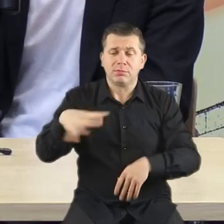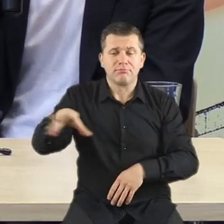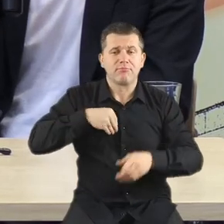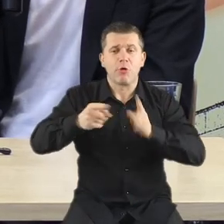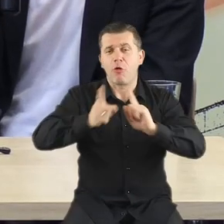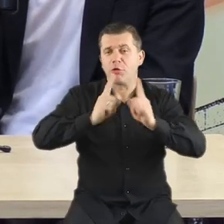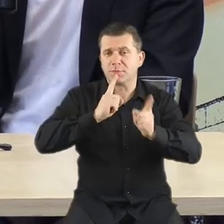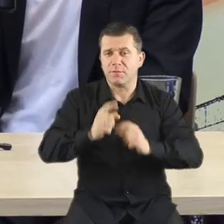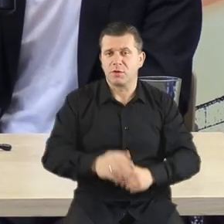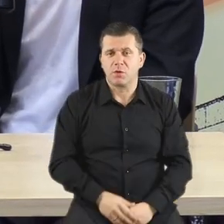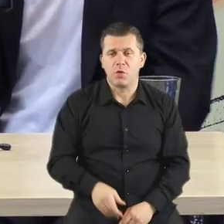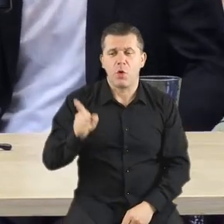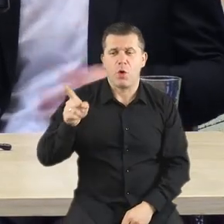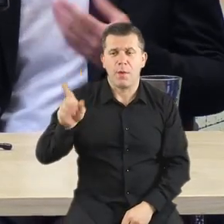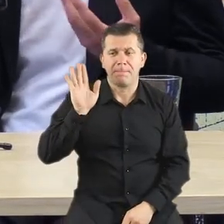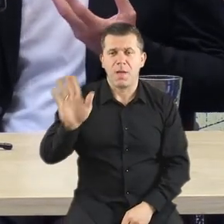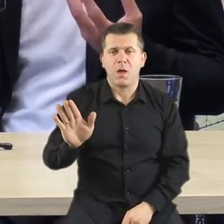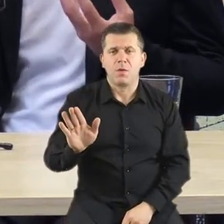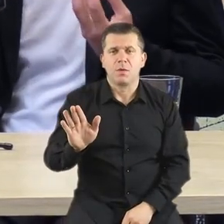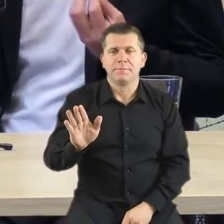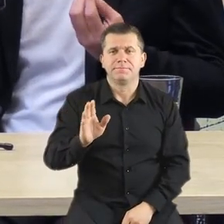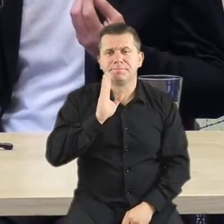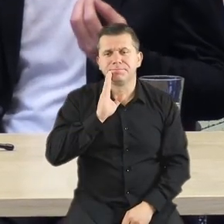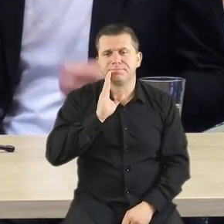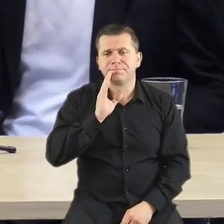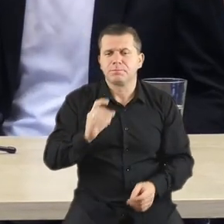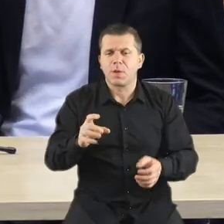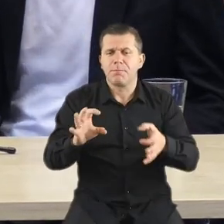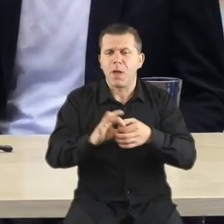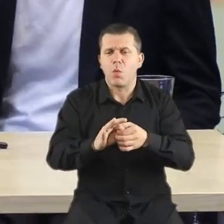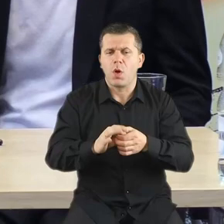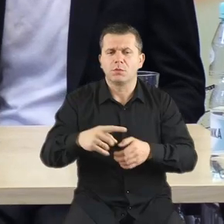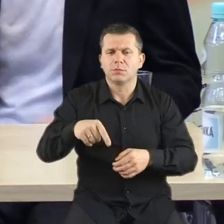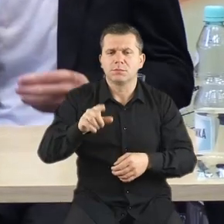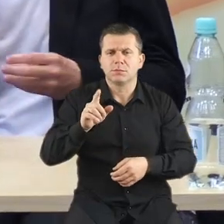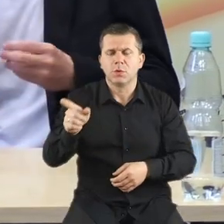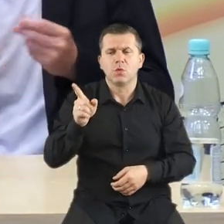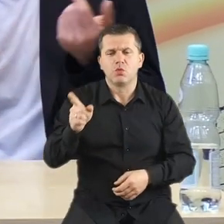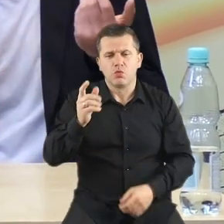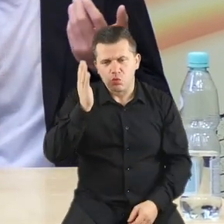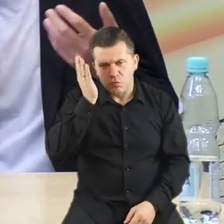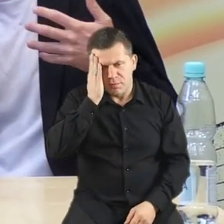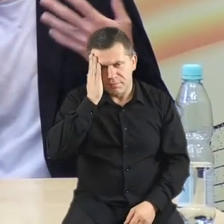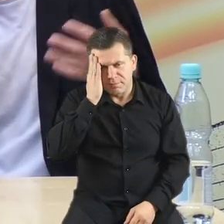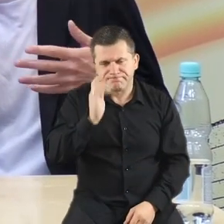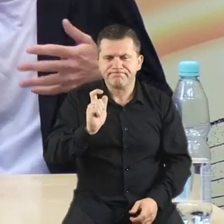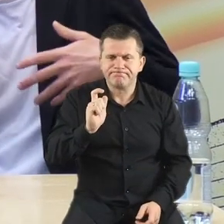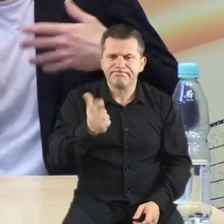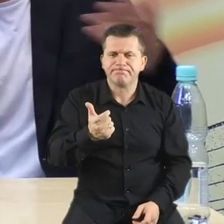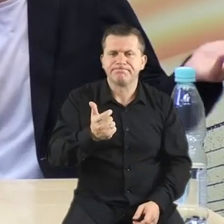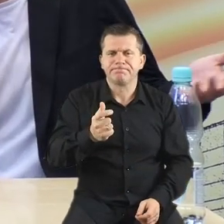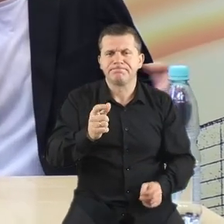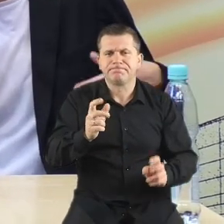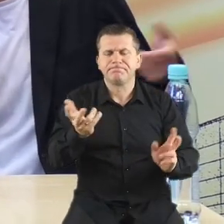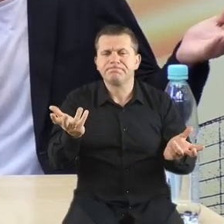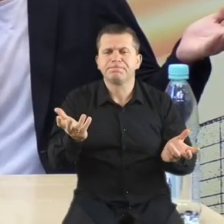rozmawialiśmy. Ona miała coś, co chyba łączy właśnie dobrych psychologów. Coś takiego umiała rzucić, coś niby tak właśnie, powiedziałem, taką